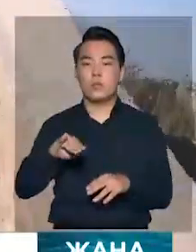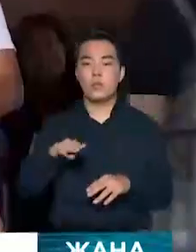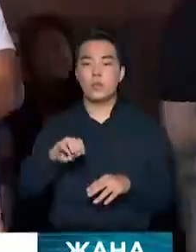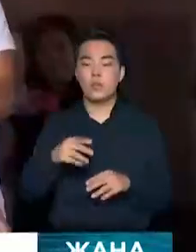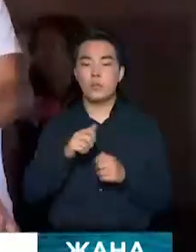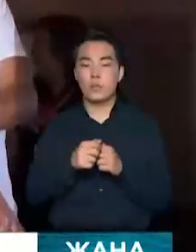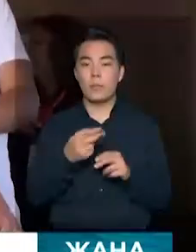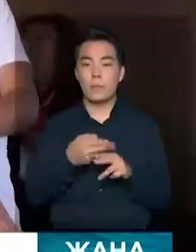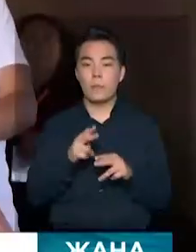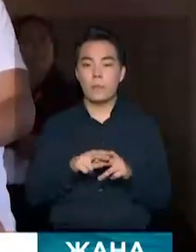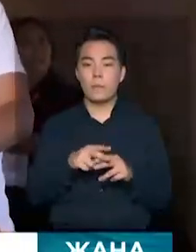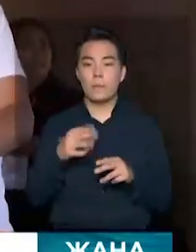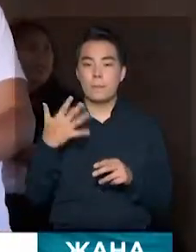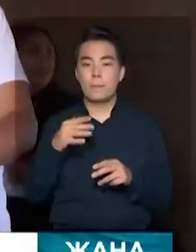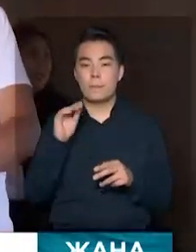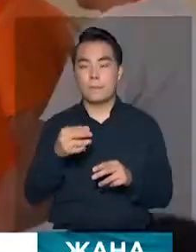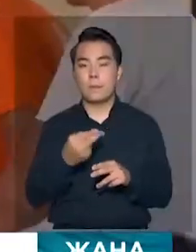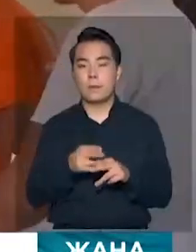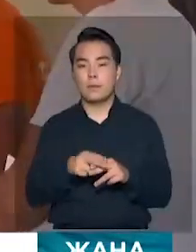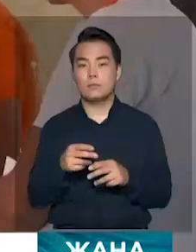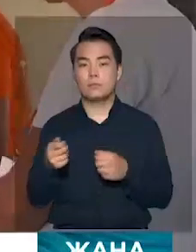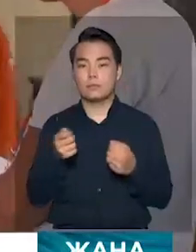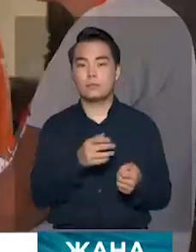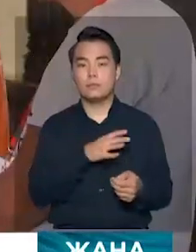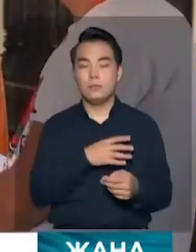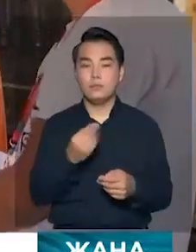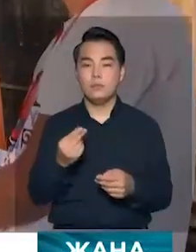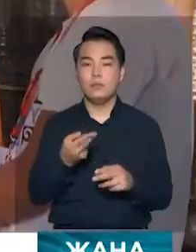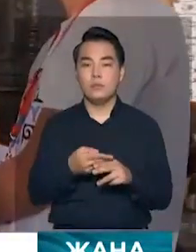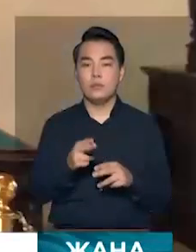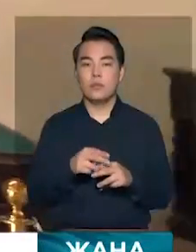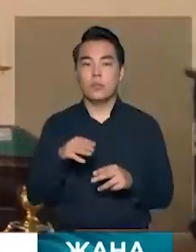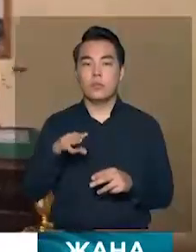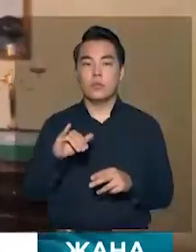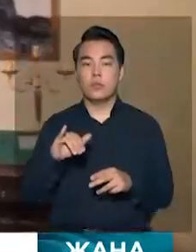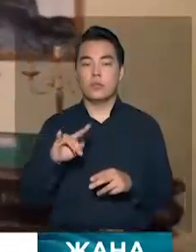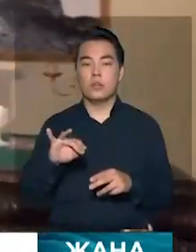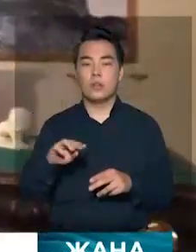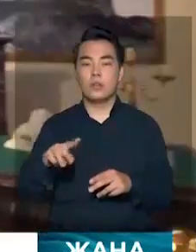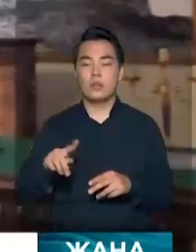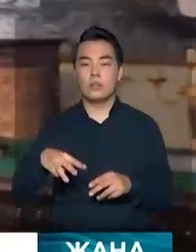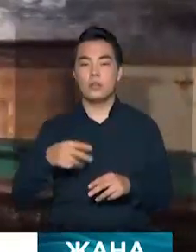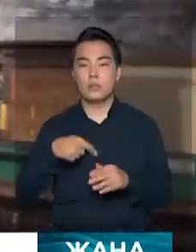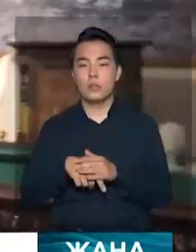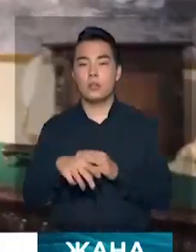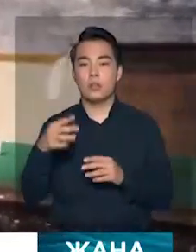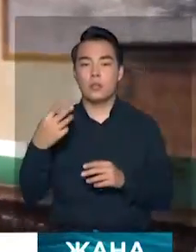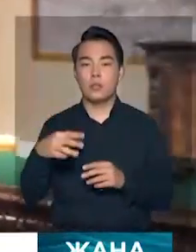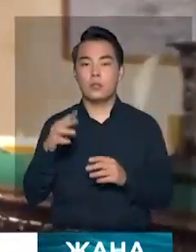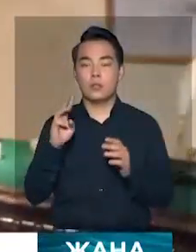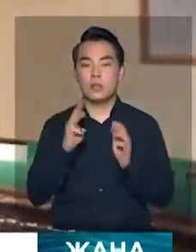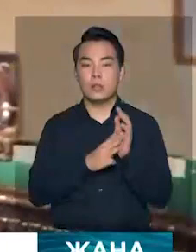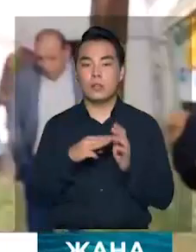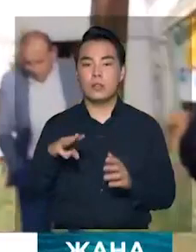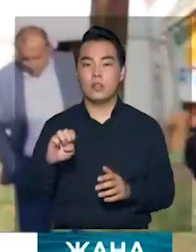бір турист шамамен 50 мың теңге кіріс әкелген. Қысқасы, өңірдің туризм саласына қазынадан бөлінген 1 теңге 38 теңге болып кері